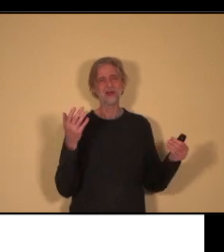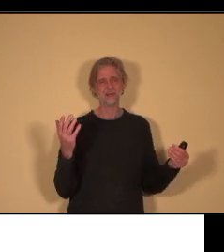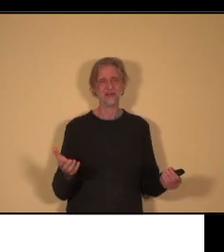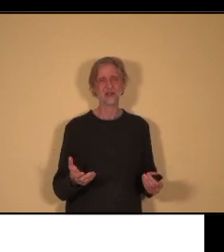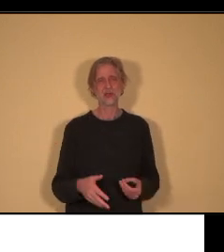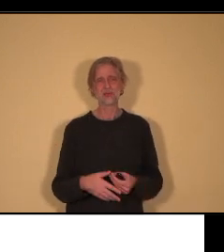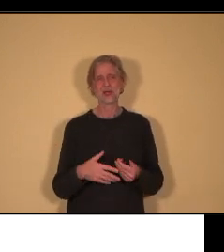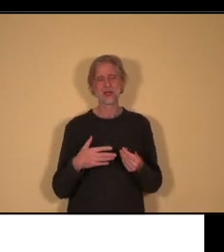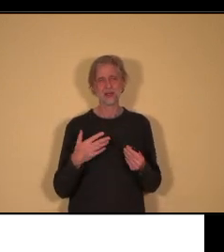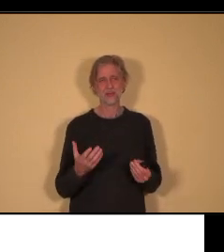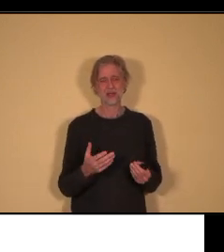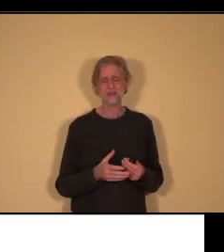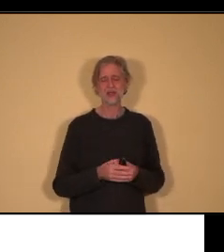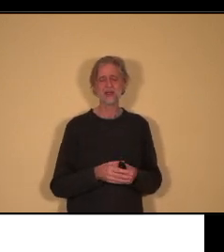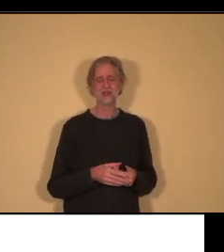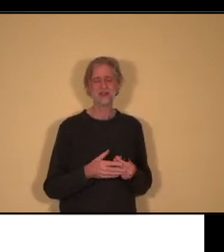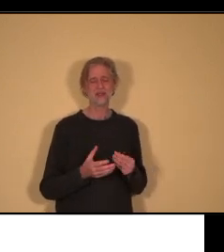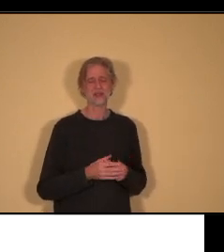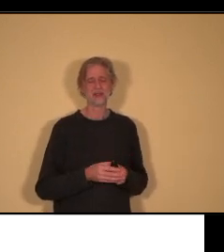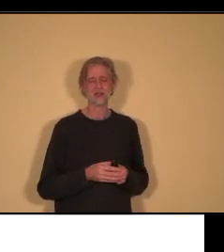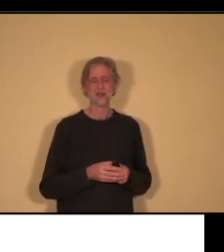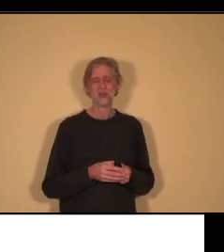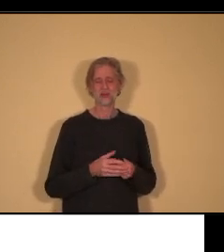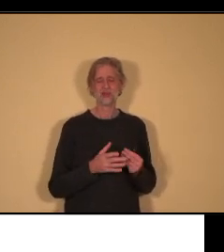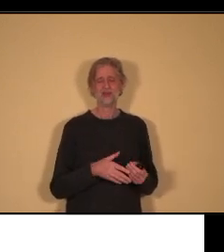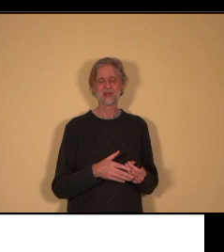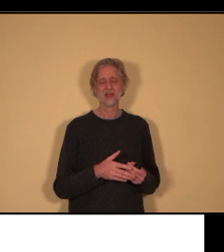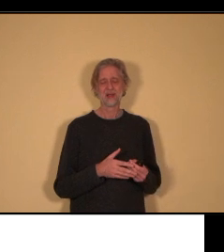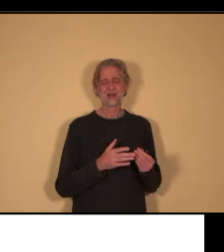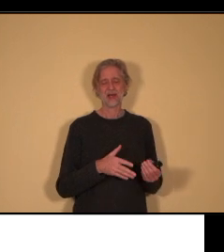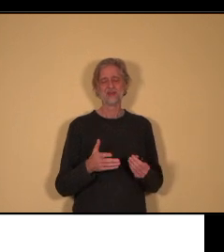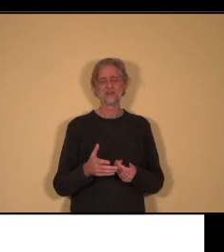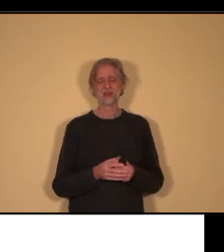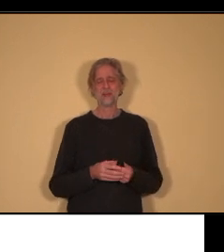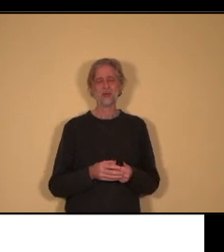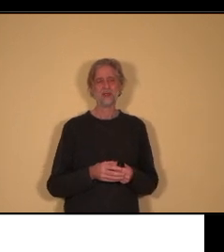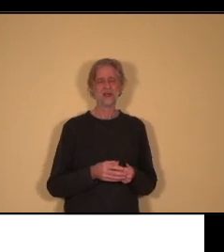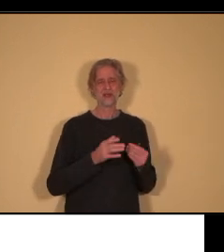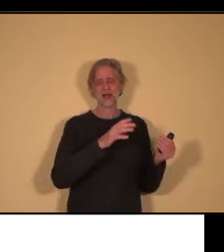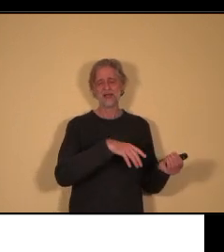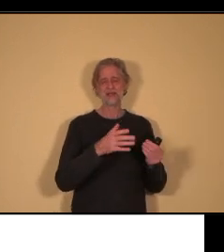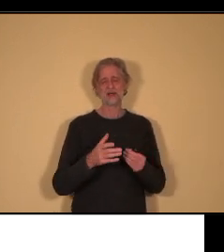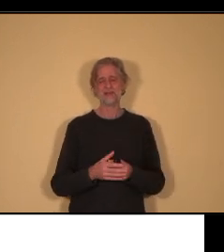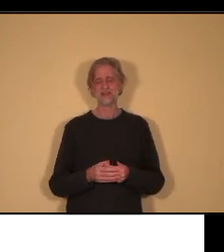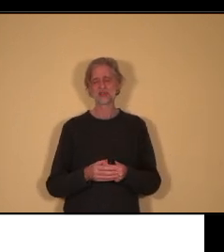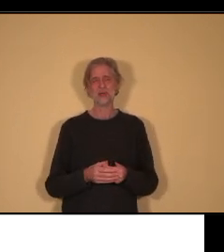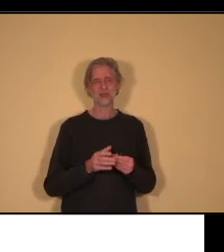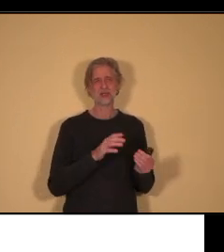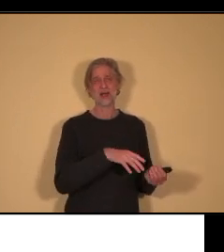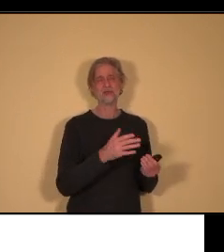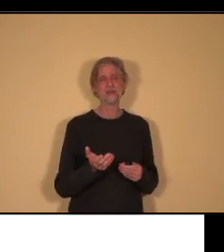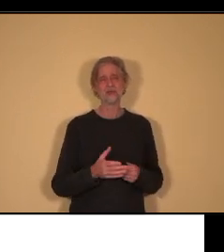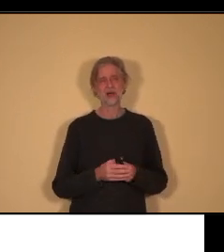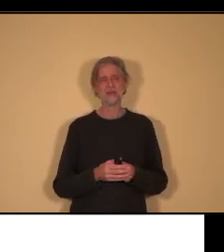Flüssiger Wasserstoff hat eine verdammt geringe Dichte. Und das heißt, 71 Gramm pro Liter heißt, ein Liter Wasserstoff